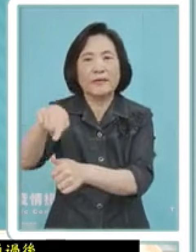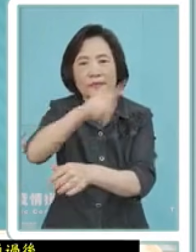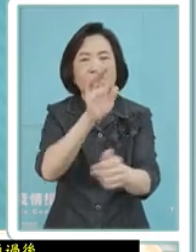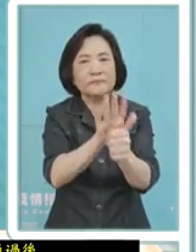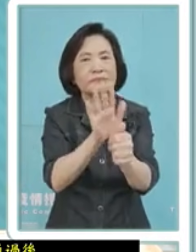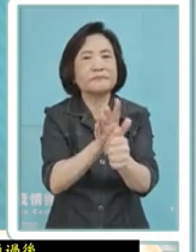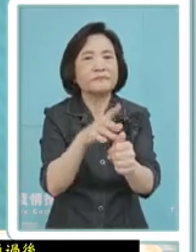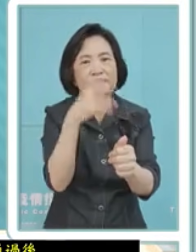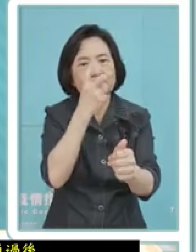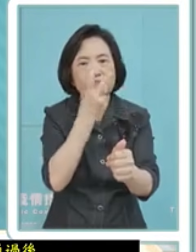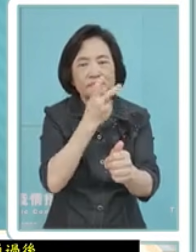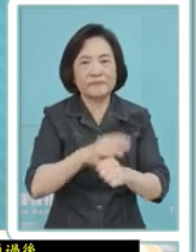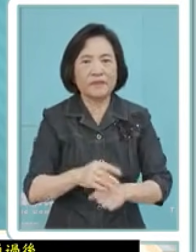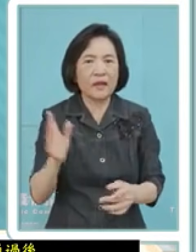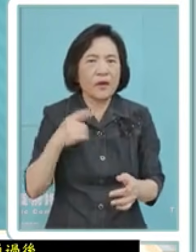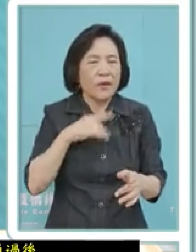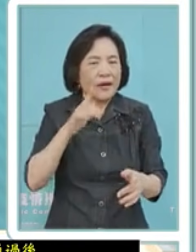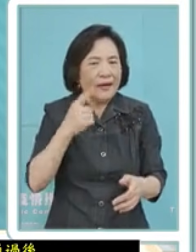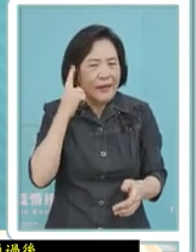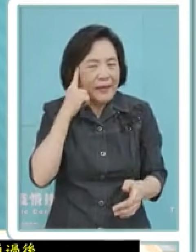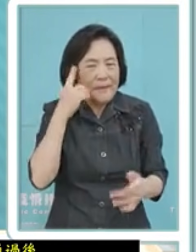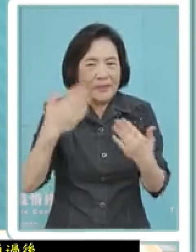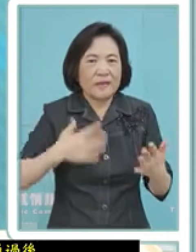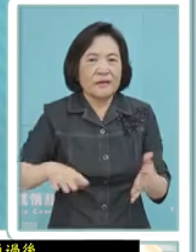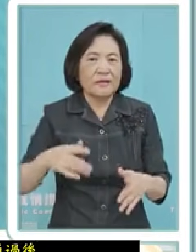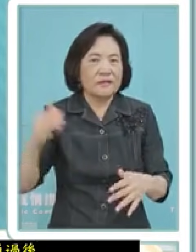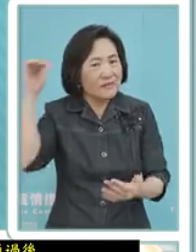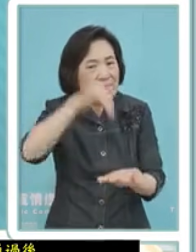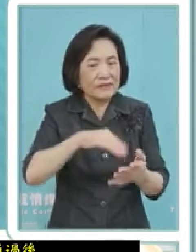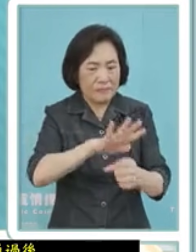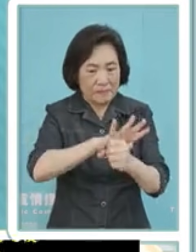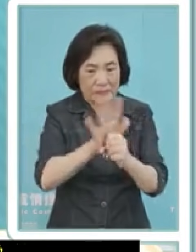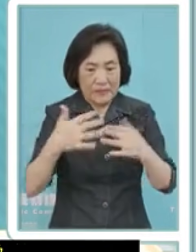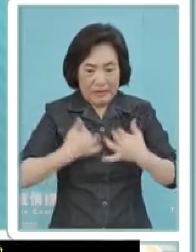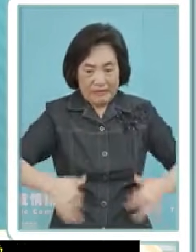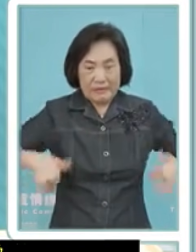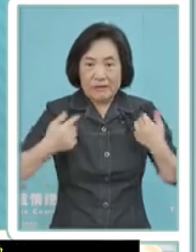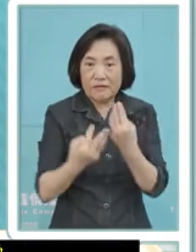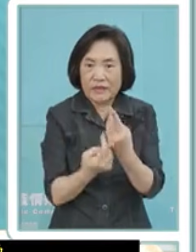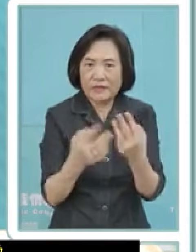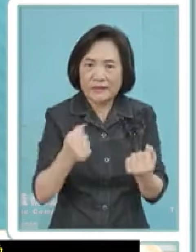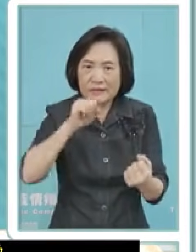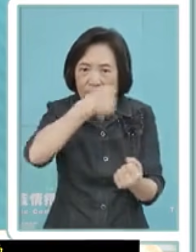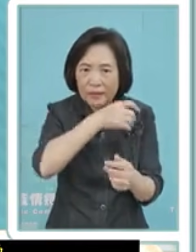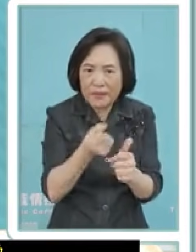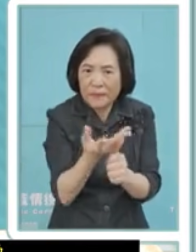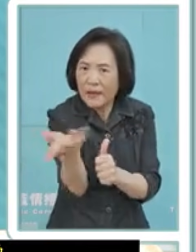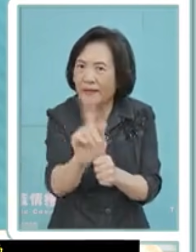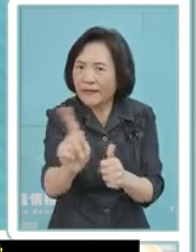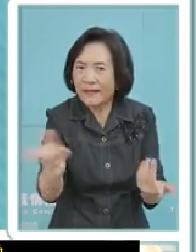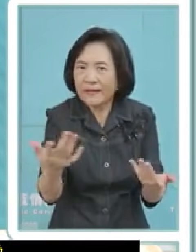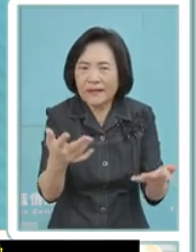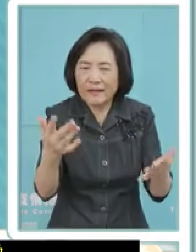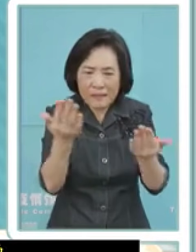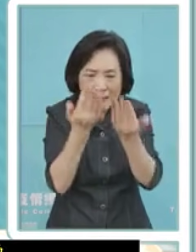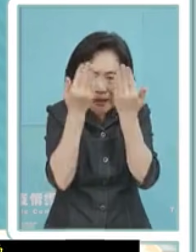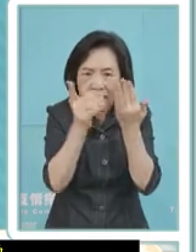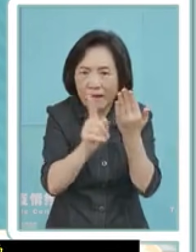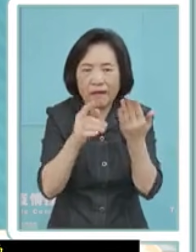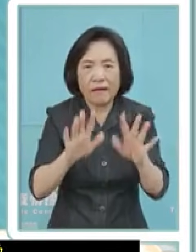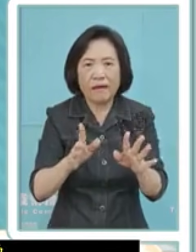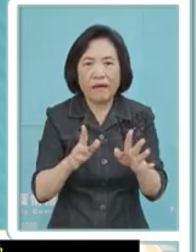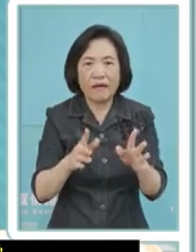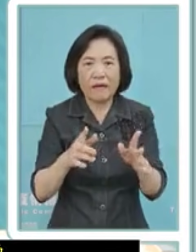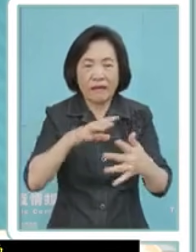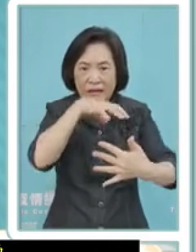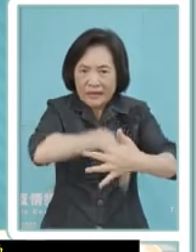想知道说，到底这个新冠肺炎，你知道在台湾有没有实际的感染状况，到底是怎样，黑数到